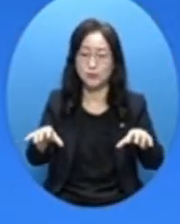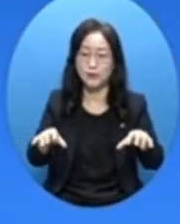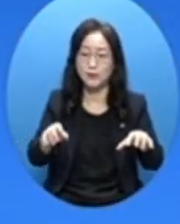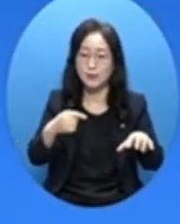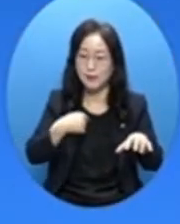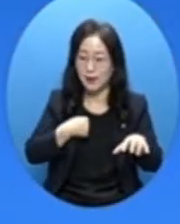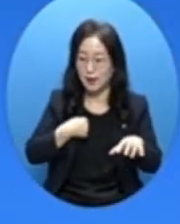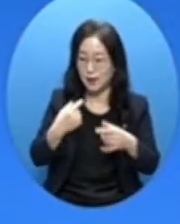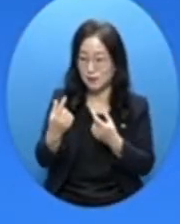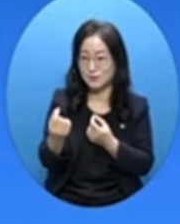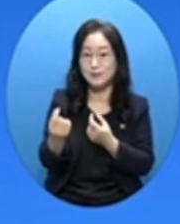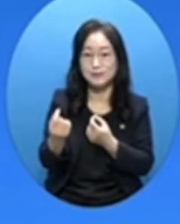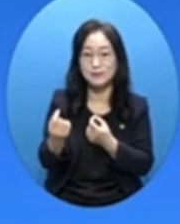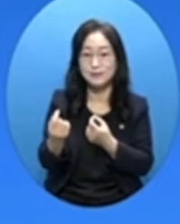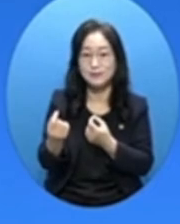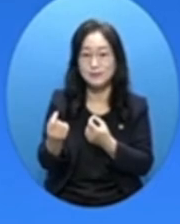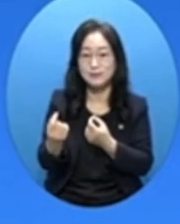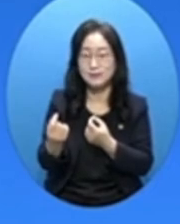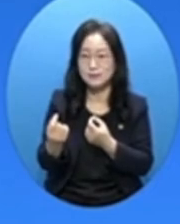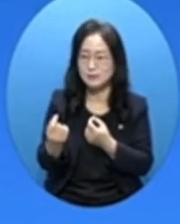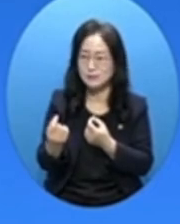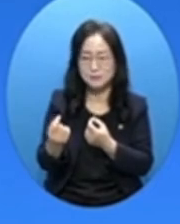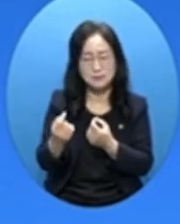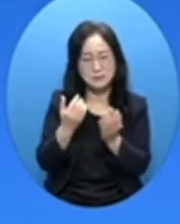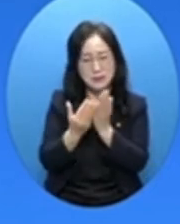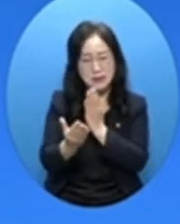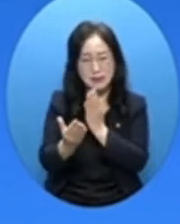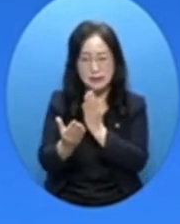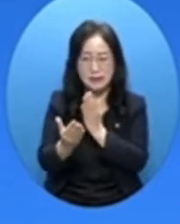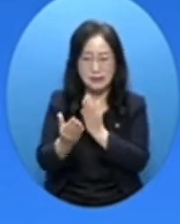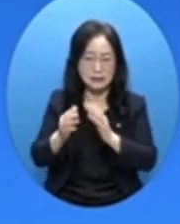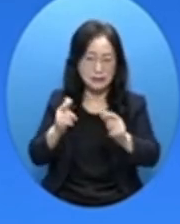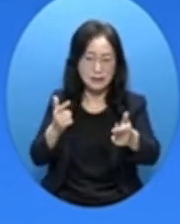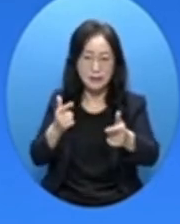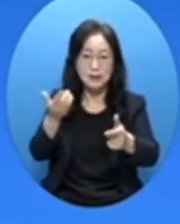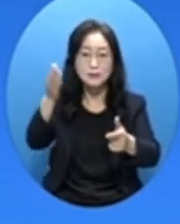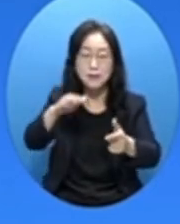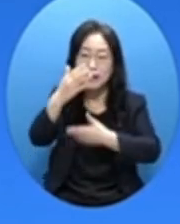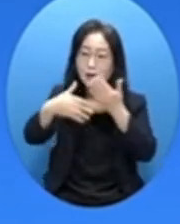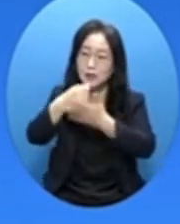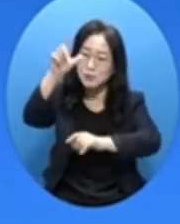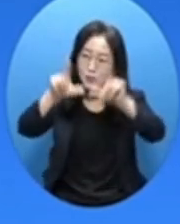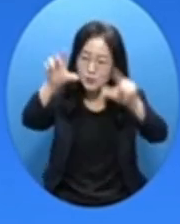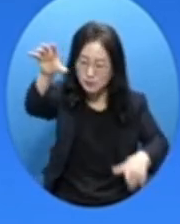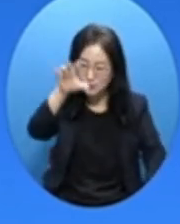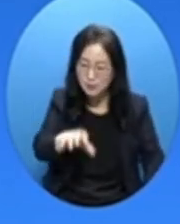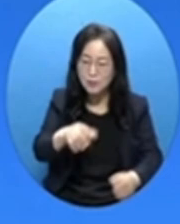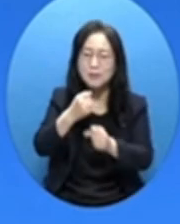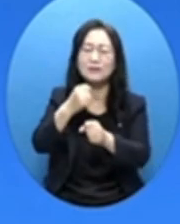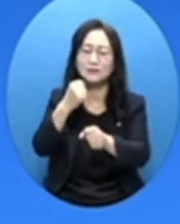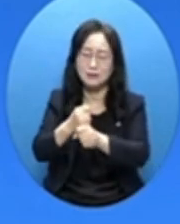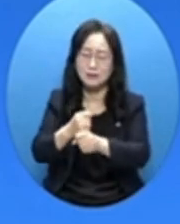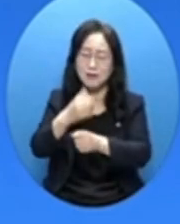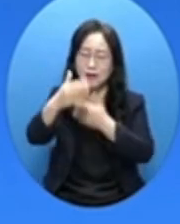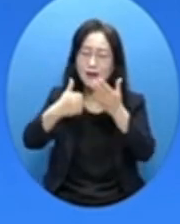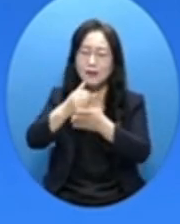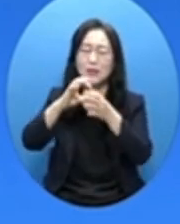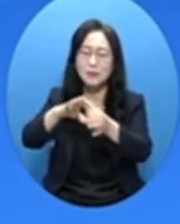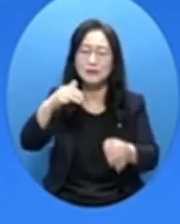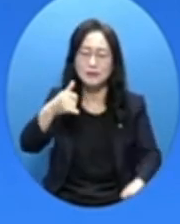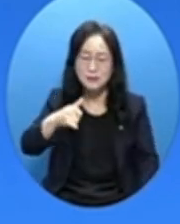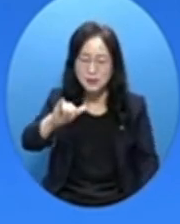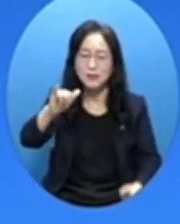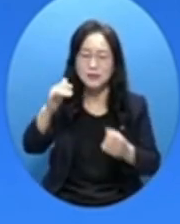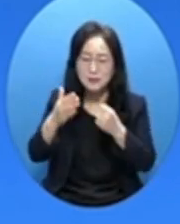나랑 맞지 않고 모든 것이 다르다고 할지라도 하나님의 형상대로 지음받은 하나님의 자녀라고 하는 것이기